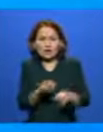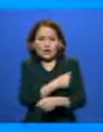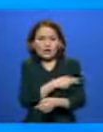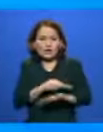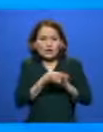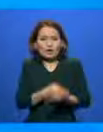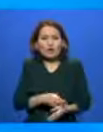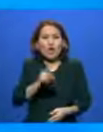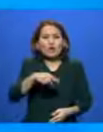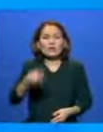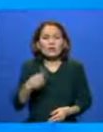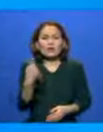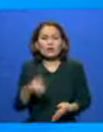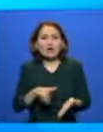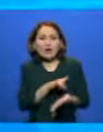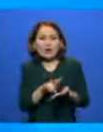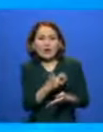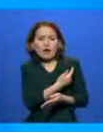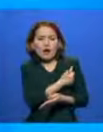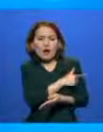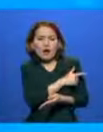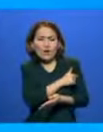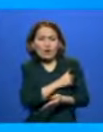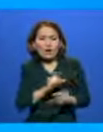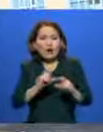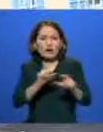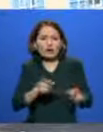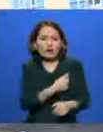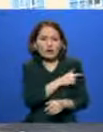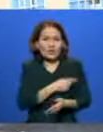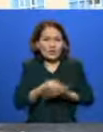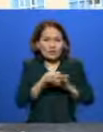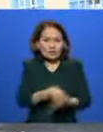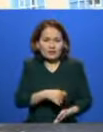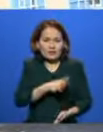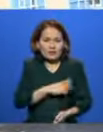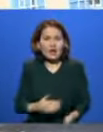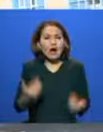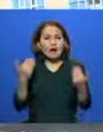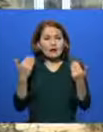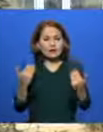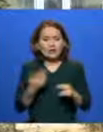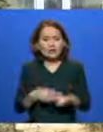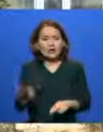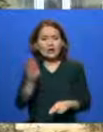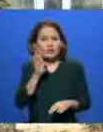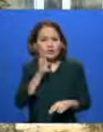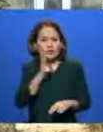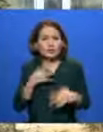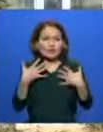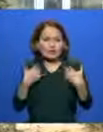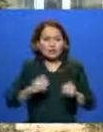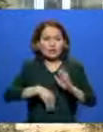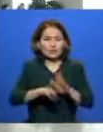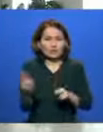нөмірі бірінші қалалық ауруханада жатыр. Дәрігерлер науқастың жағдайын тұрақты ауыр деп бағалауда. Қазір оның жағдайын тұрақтандыру үшін